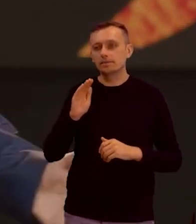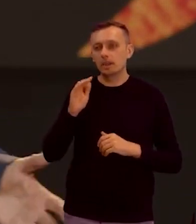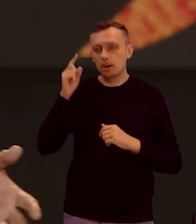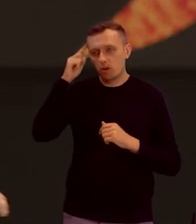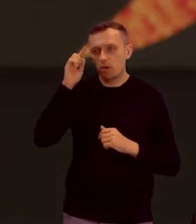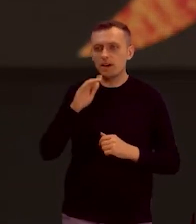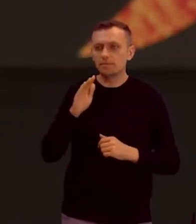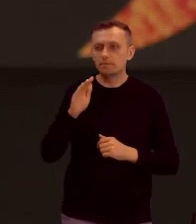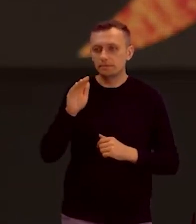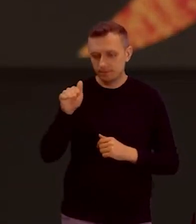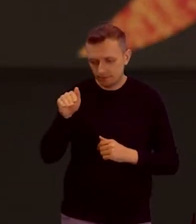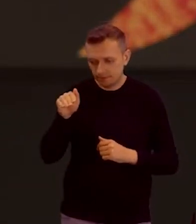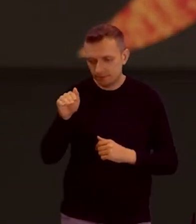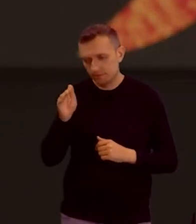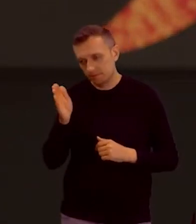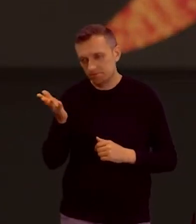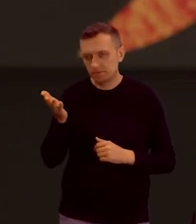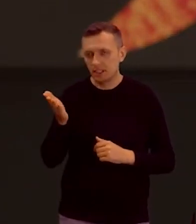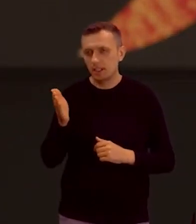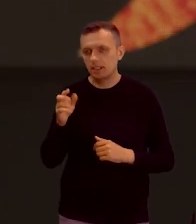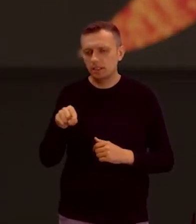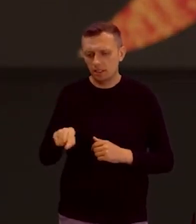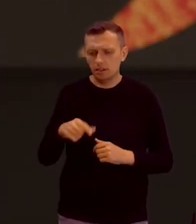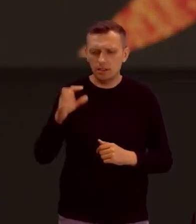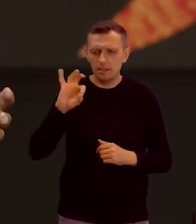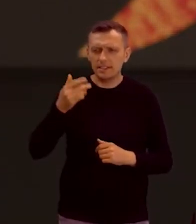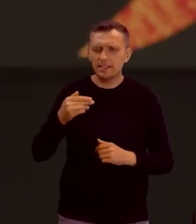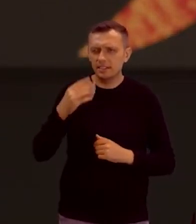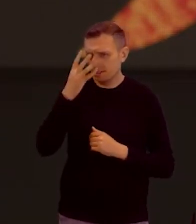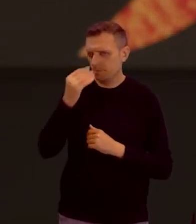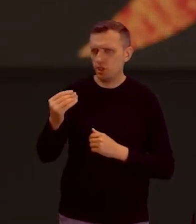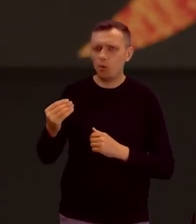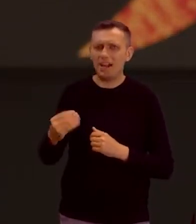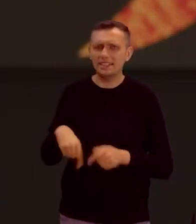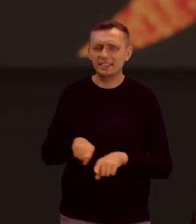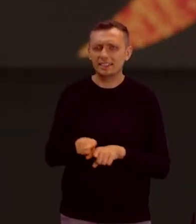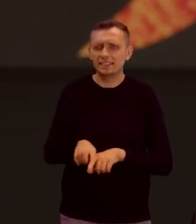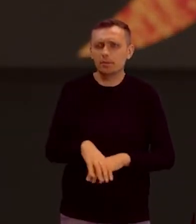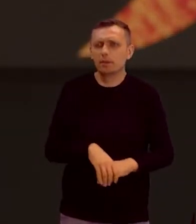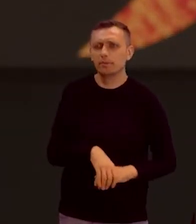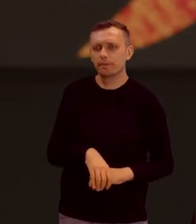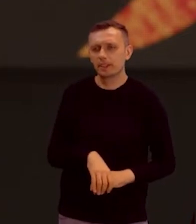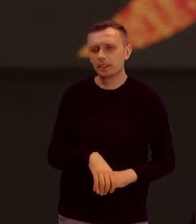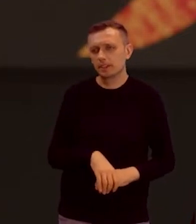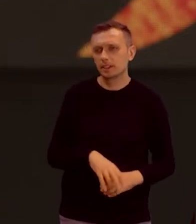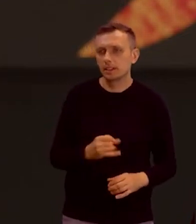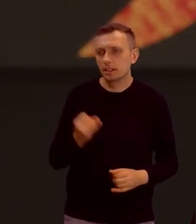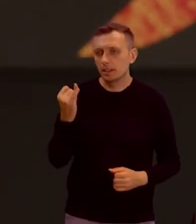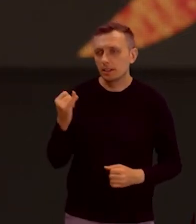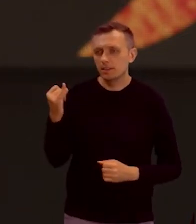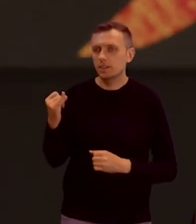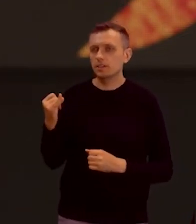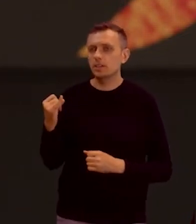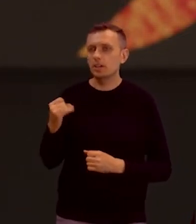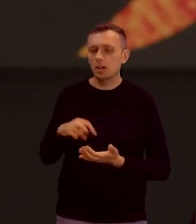Taka twoja miniatura, a jednak inny. Chodzą jak my, mówią jak my, często śmieją się jak my,